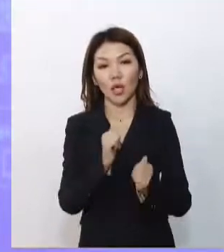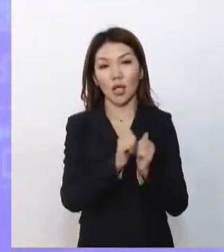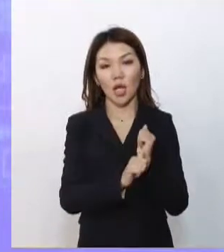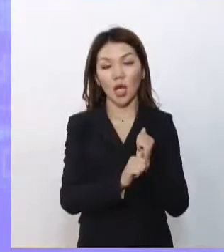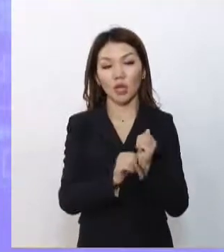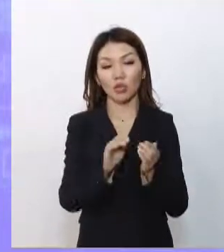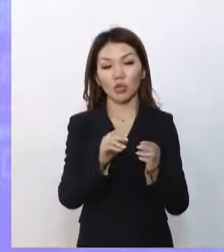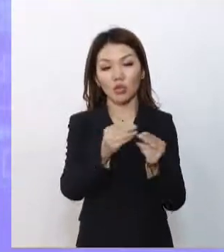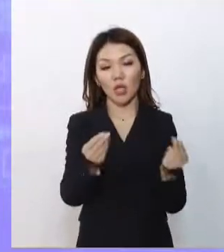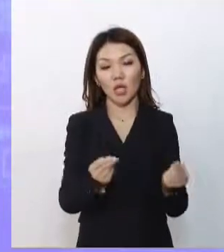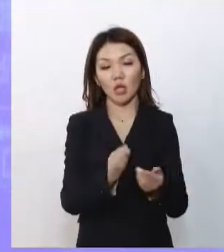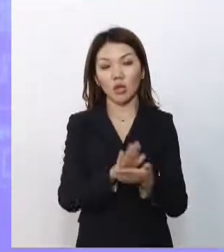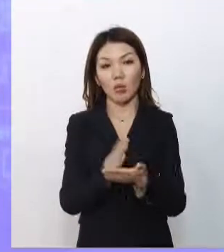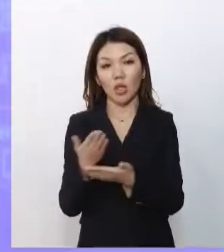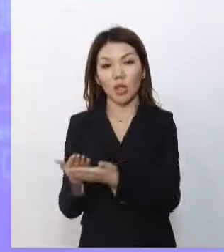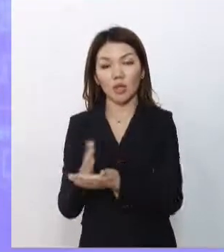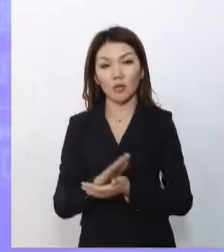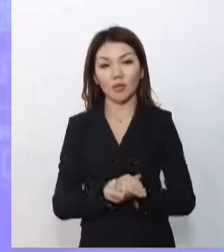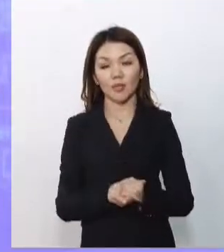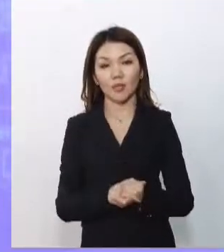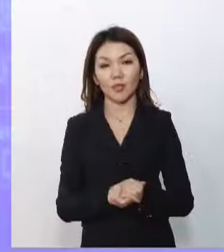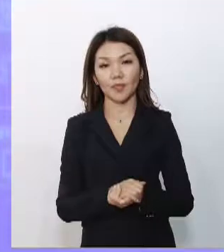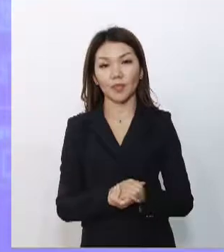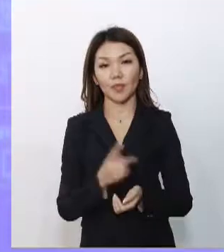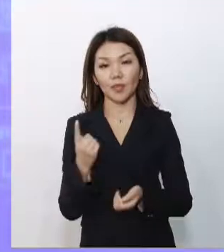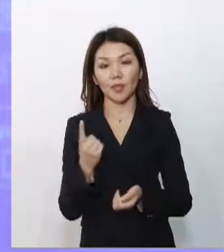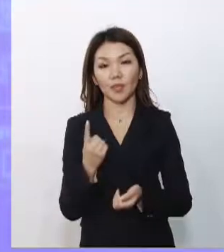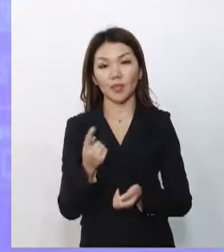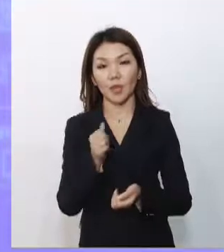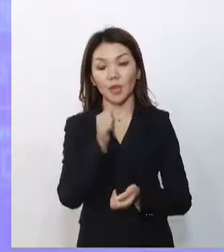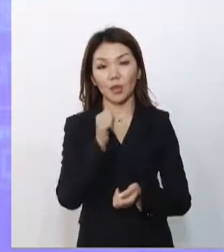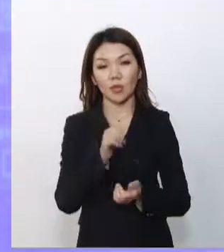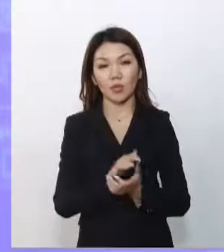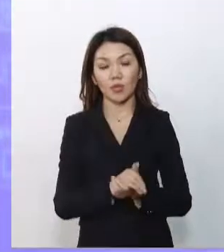Первый способ. Разложим яблоки на две тарелки.